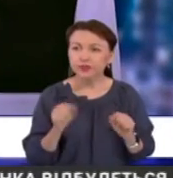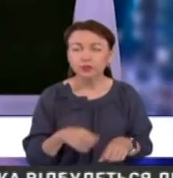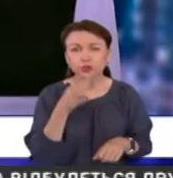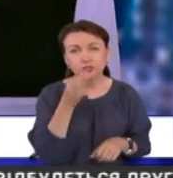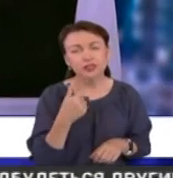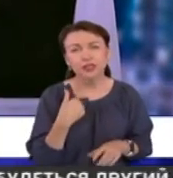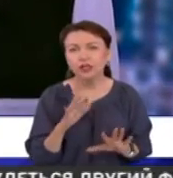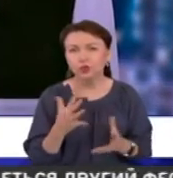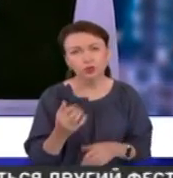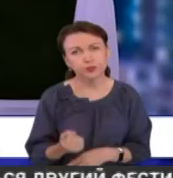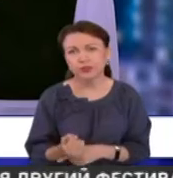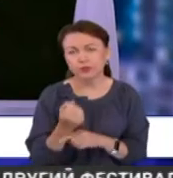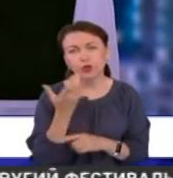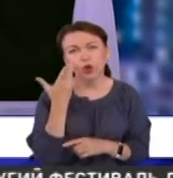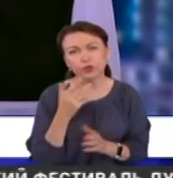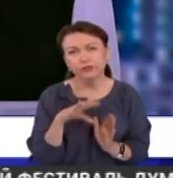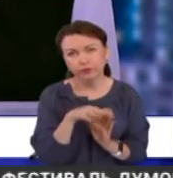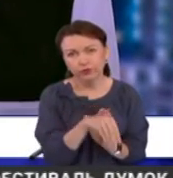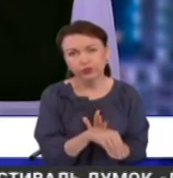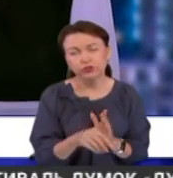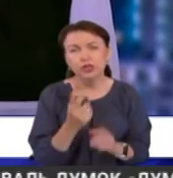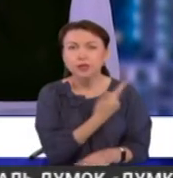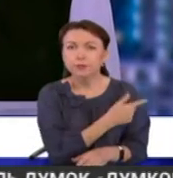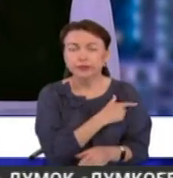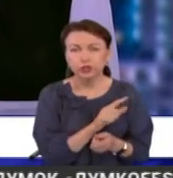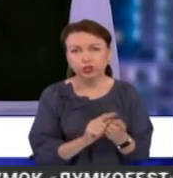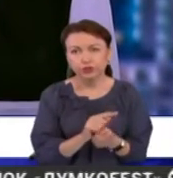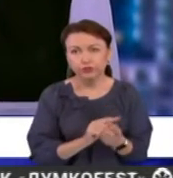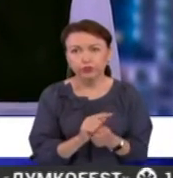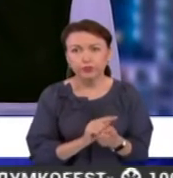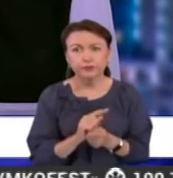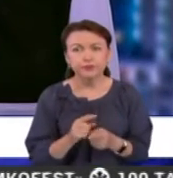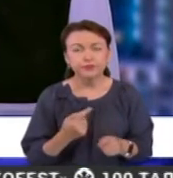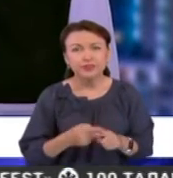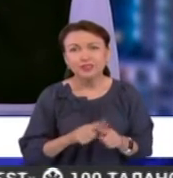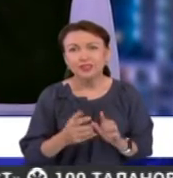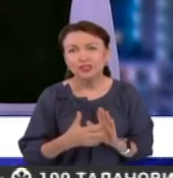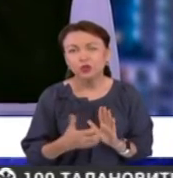дуже підтримувала, як в нас впроваджувалась медична реформа. Тому що цих